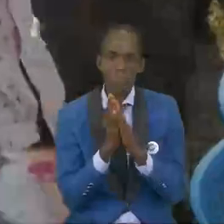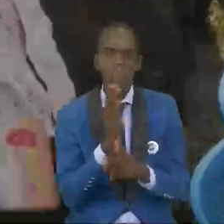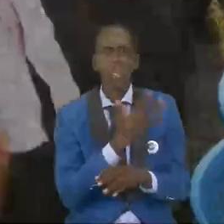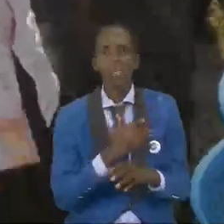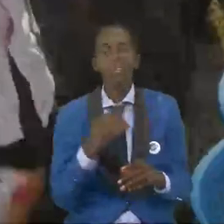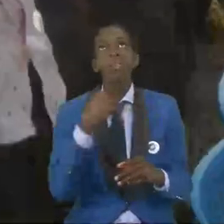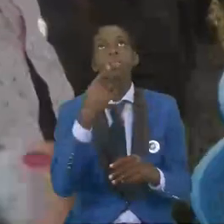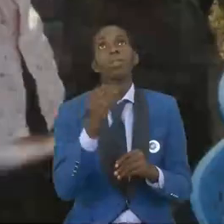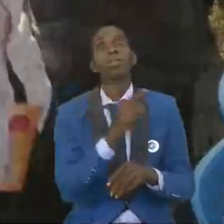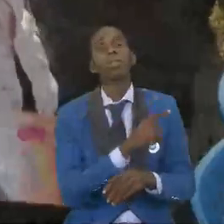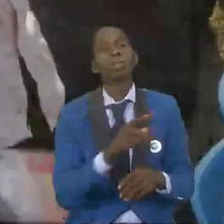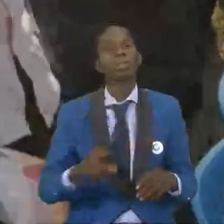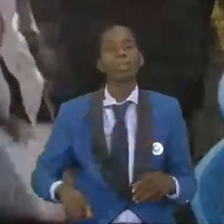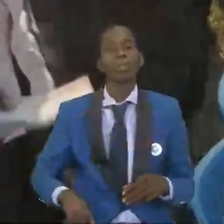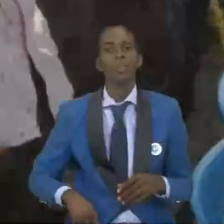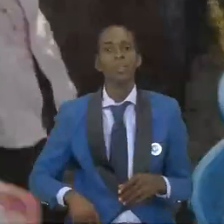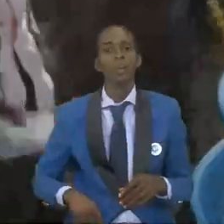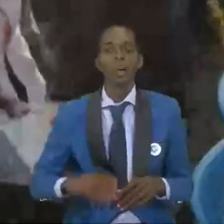Parle au Seigneur.